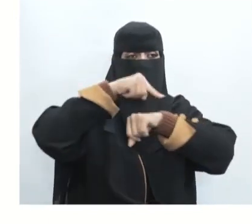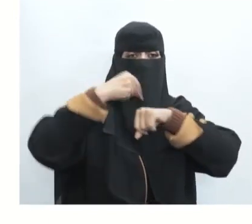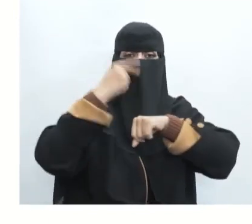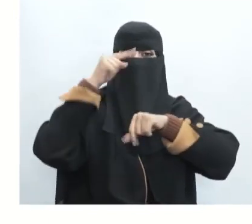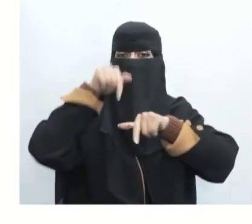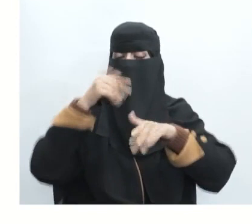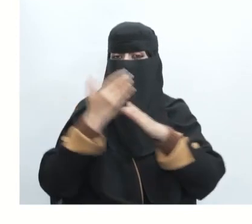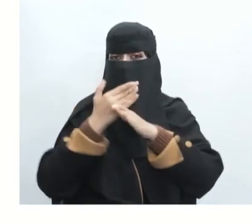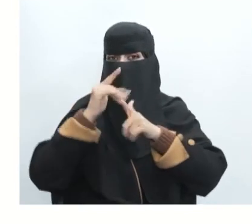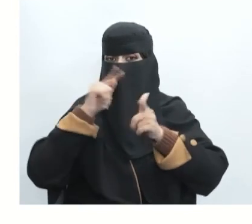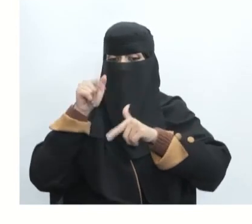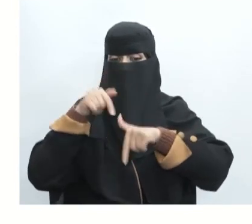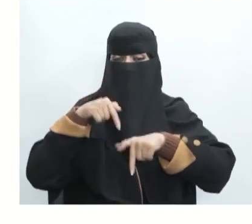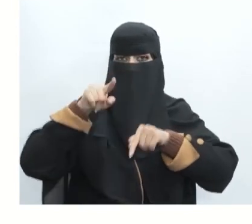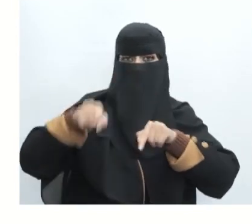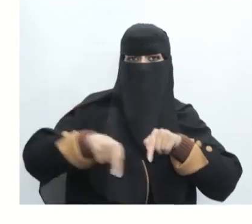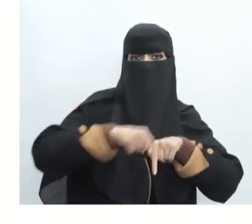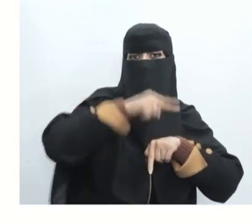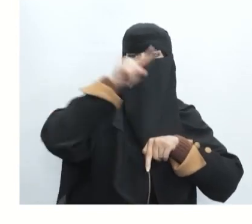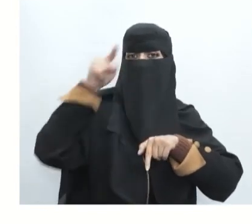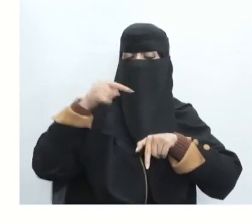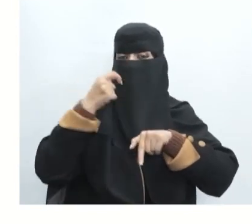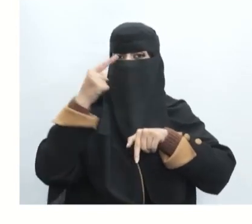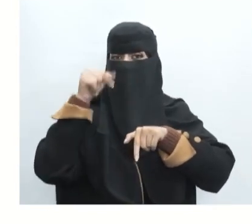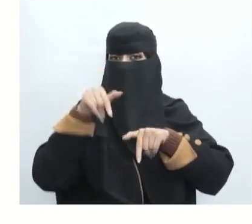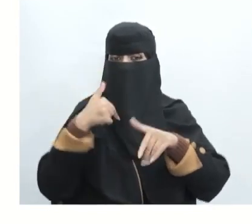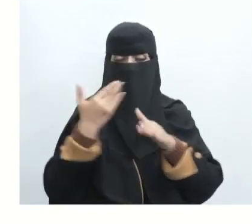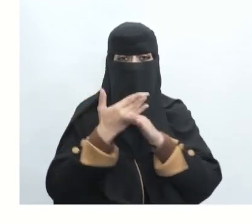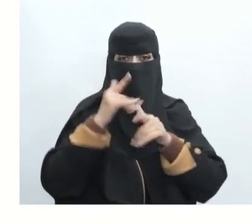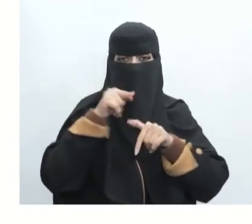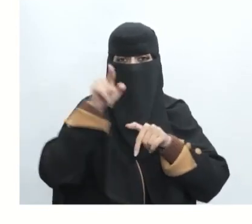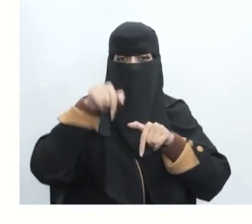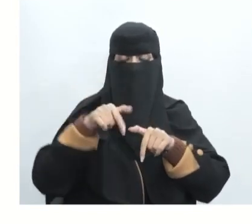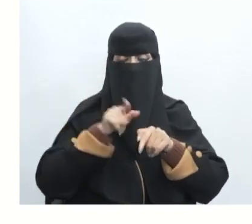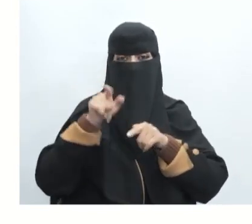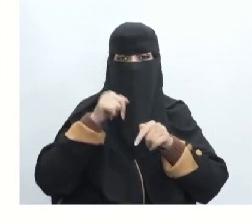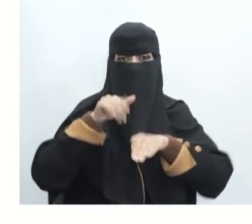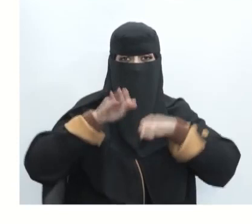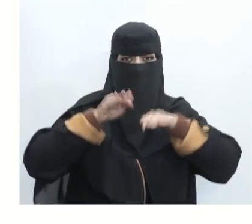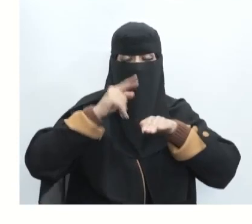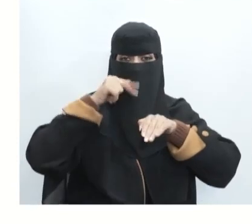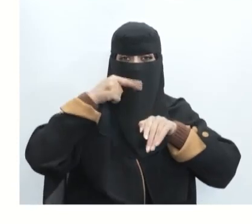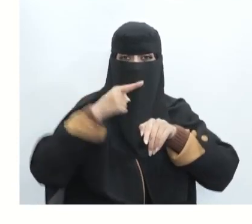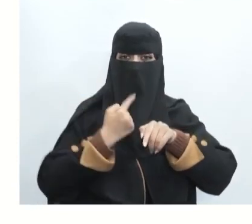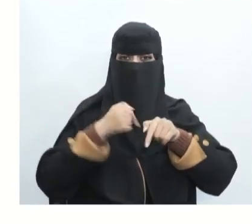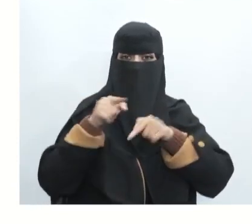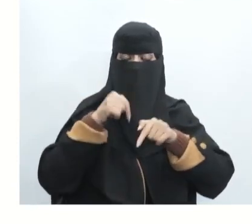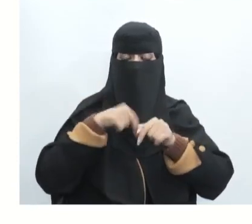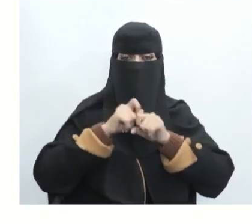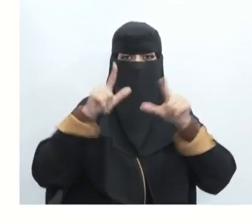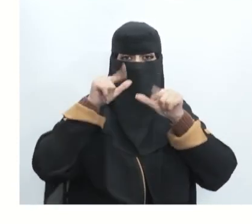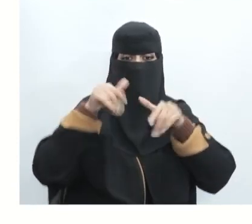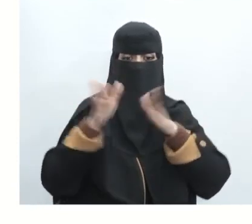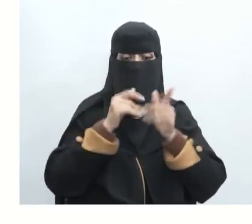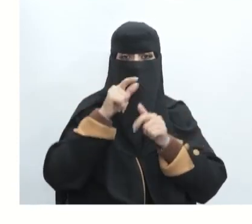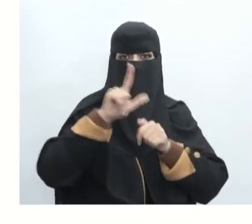سوائي يميل الى الاعتدال ابنائي وبنات الطلاب هذه اعتبرها معادله اريدكم ان توضحوها